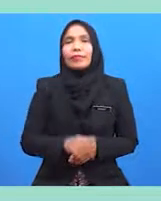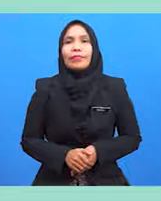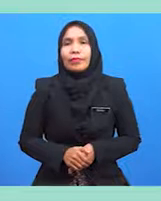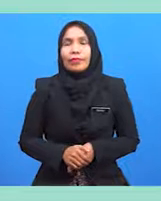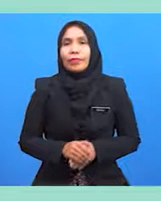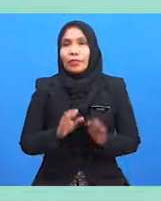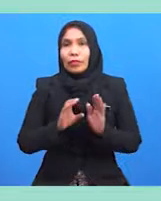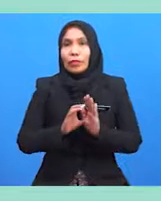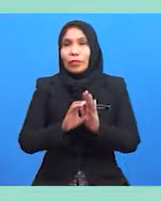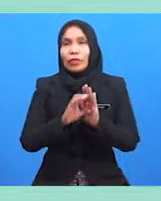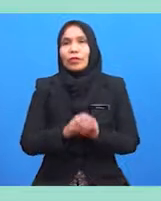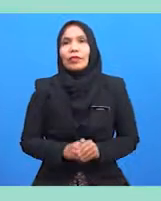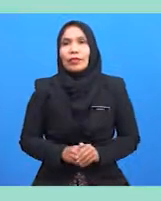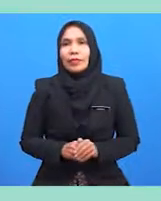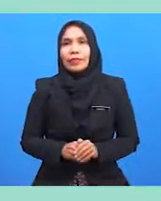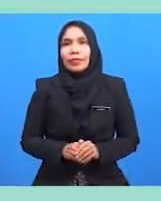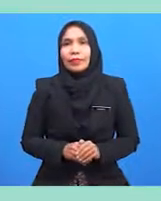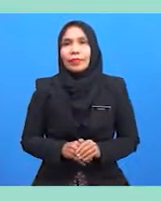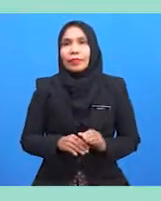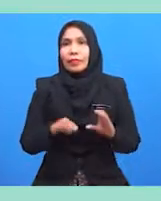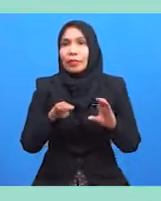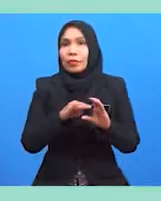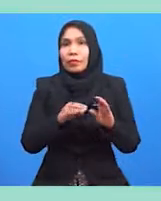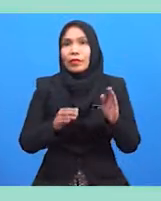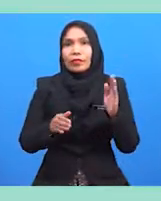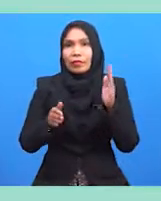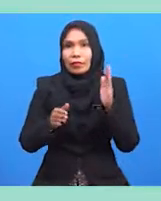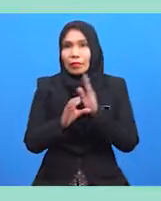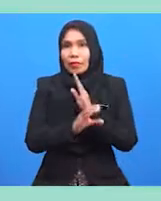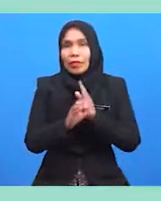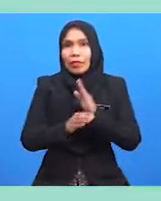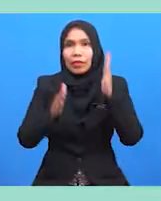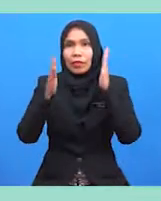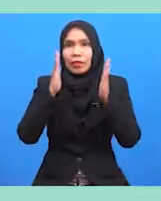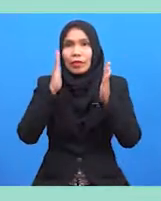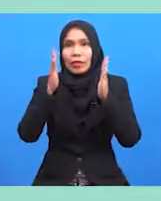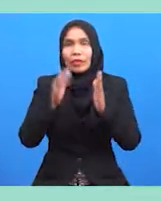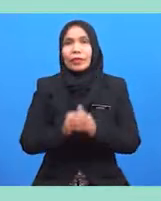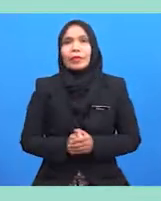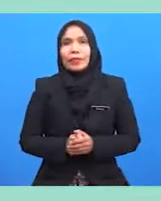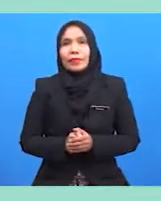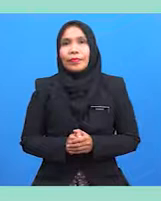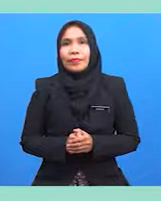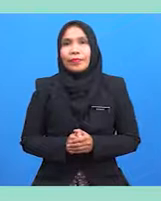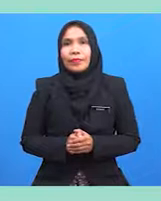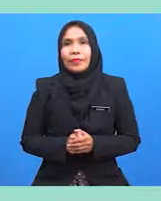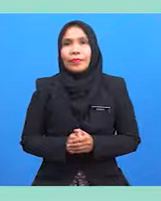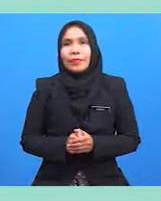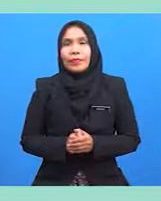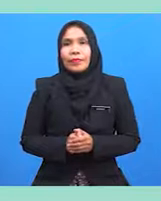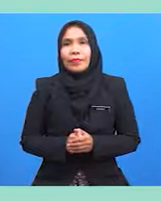Malaysia akan membeli ringgit Malaysia dengan menjual dolar Amerika Syarikat